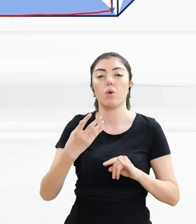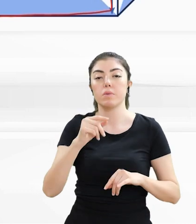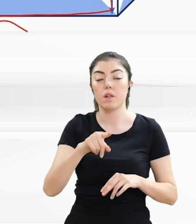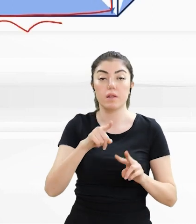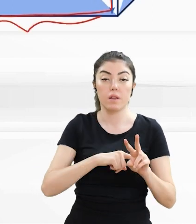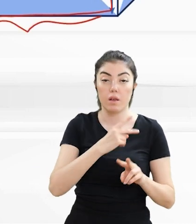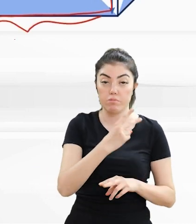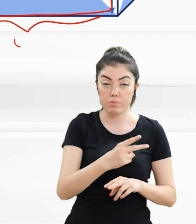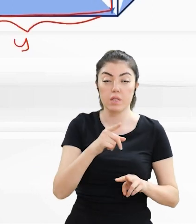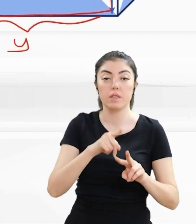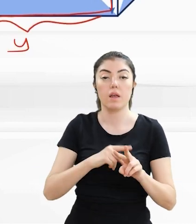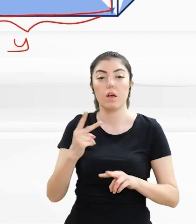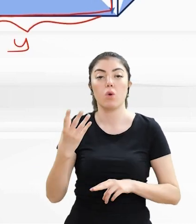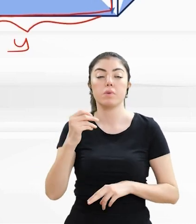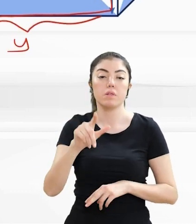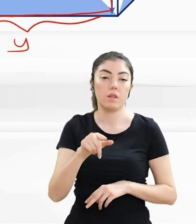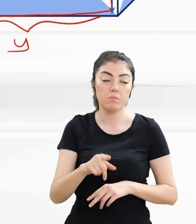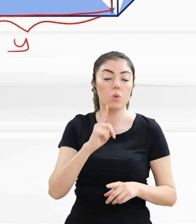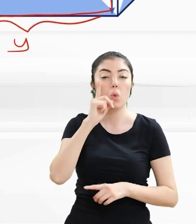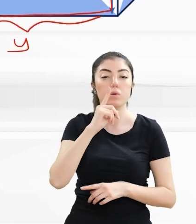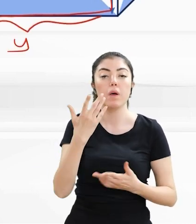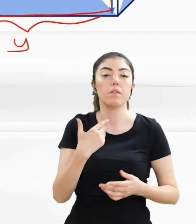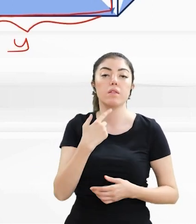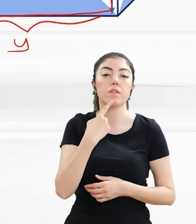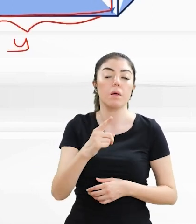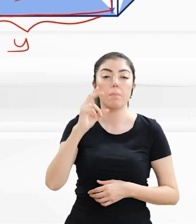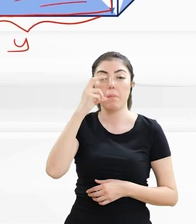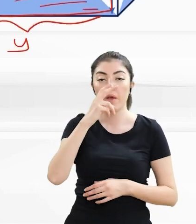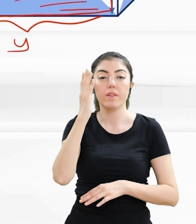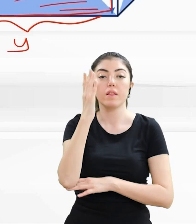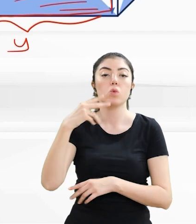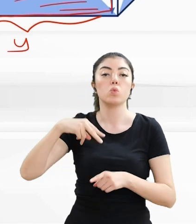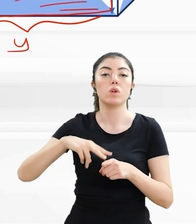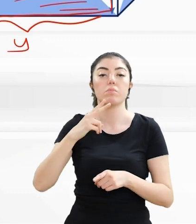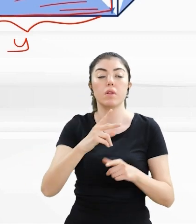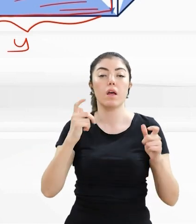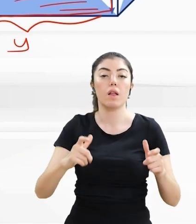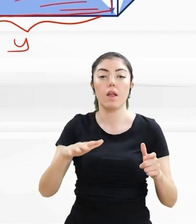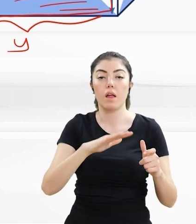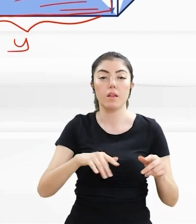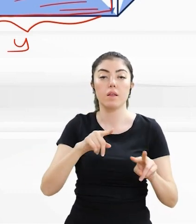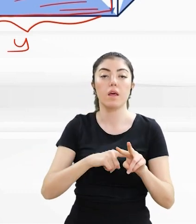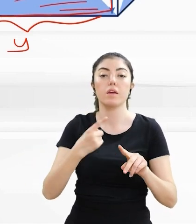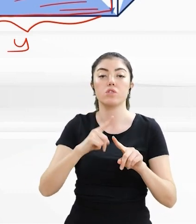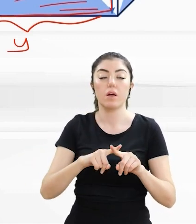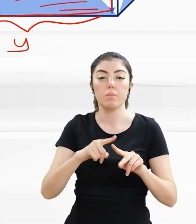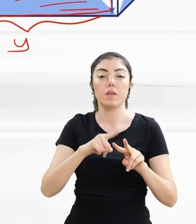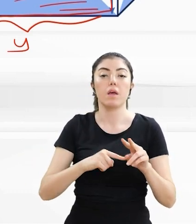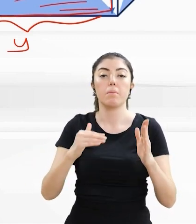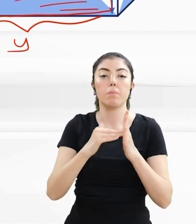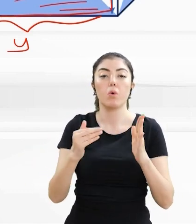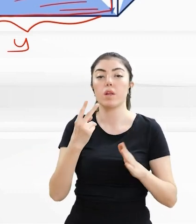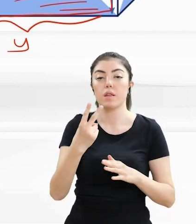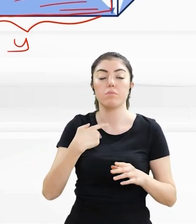burası y1s bu kenarında ye bir mi olması lazım O zaman Şuradaki mavi dik üçgenin alanı ye çarpı